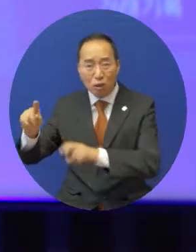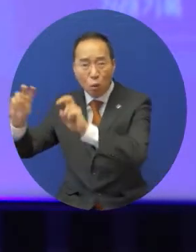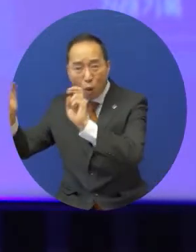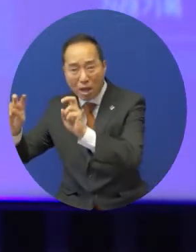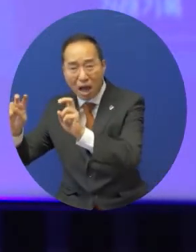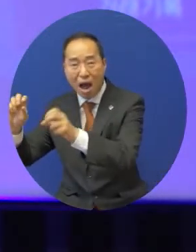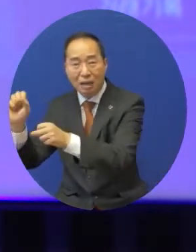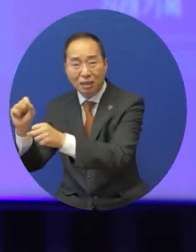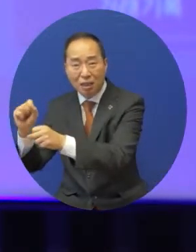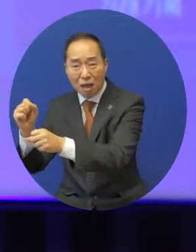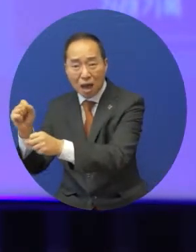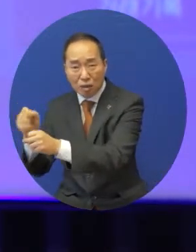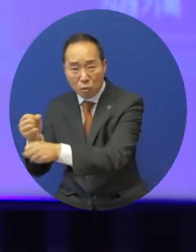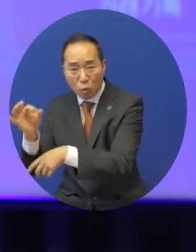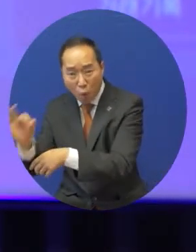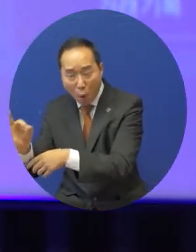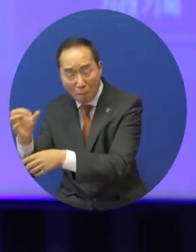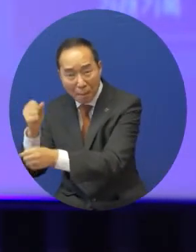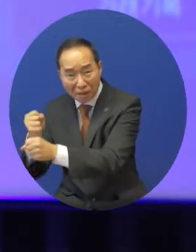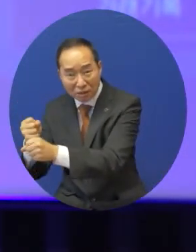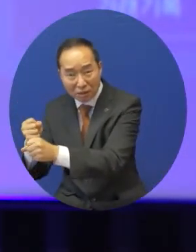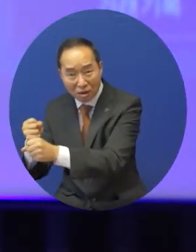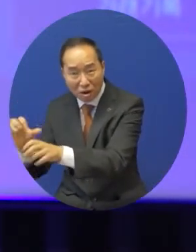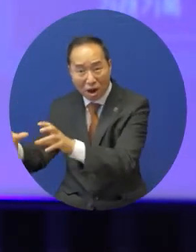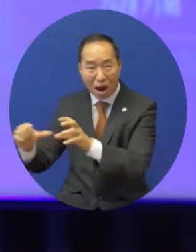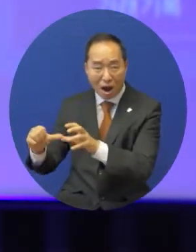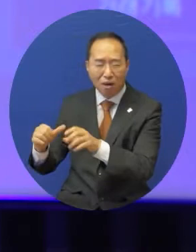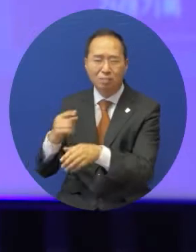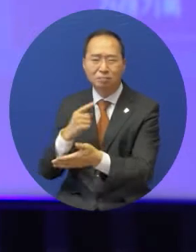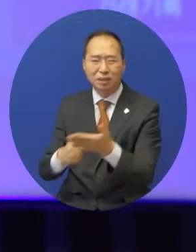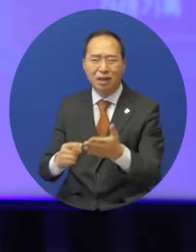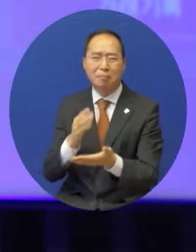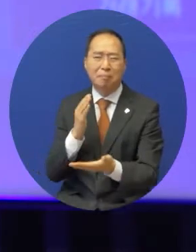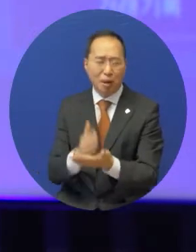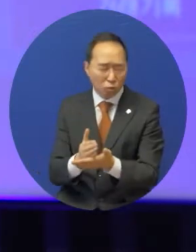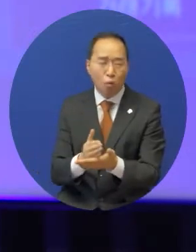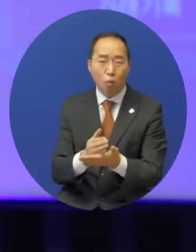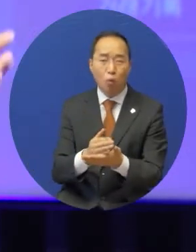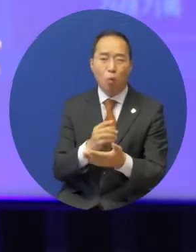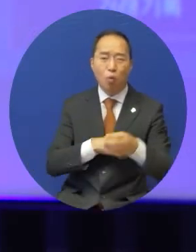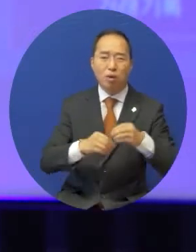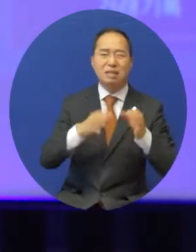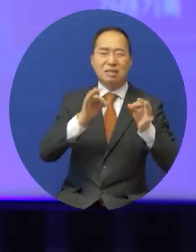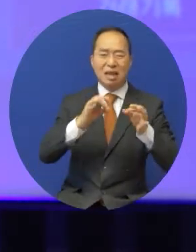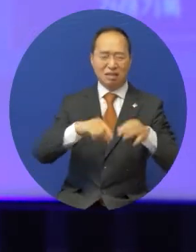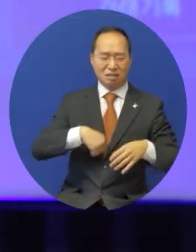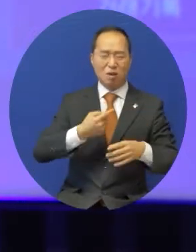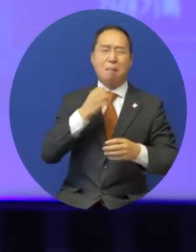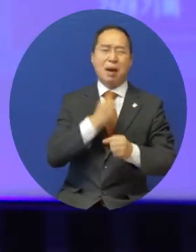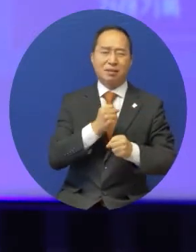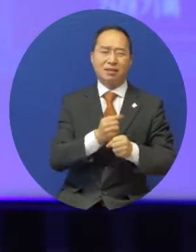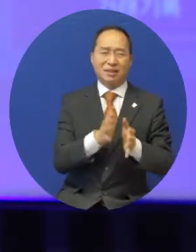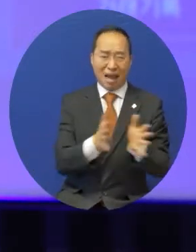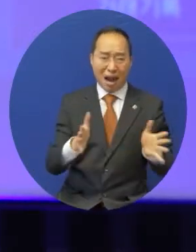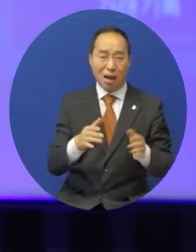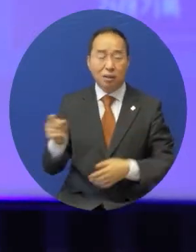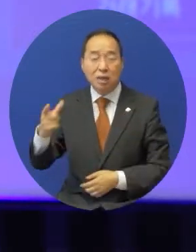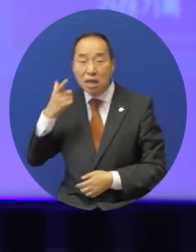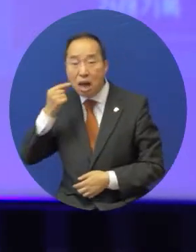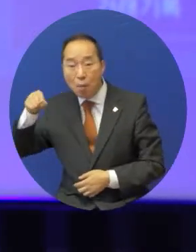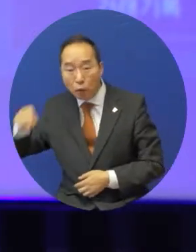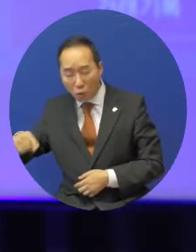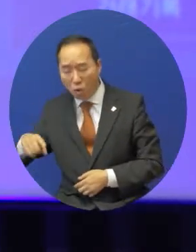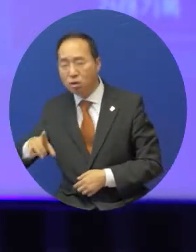발행하지 않으면 안 되게 되었습니다. 그래서 이제 굉장히 보수적이었던 일본도 거기에서 연구가